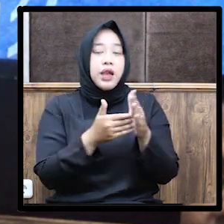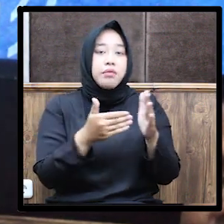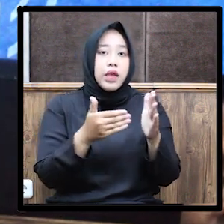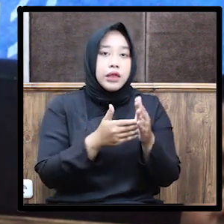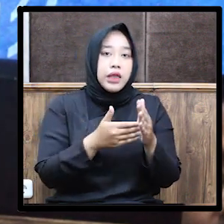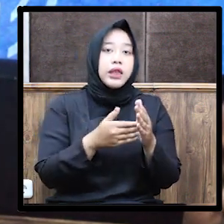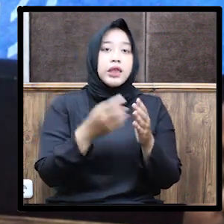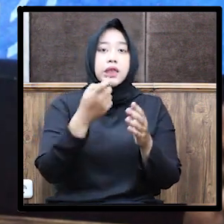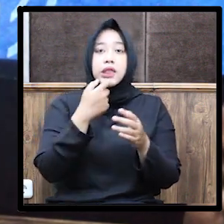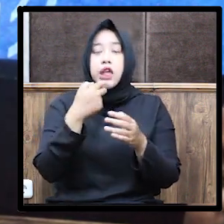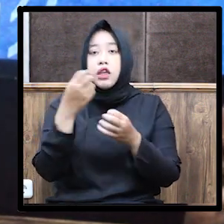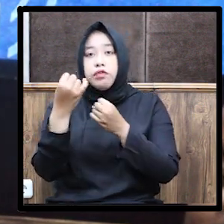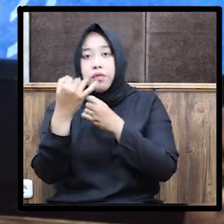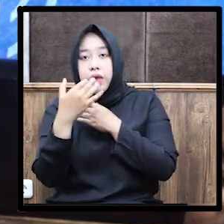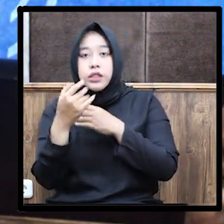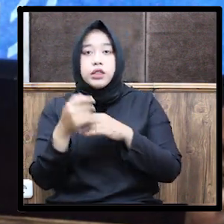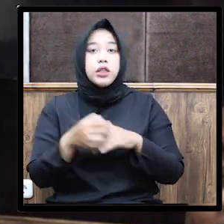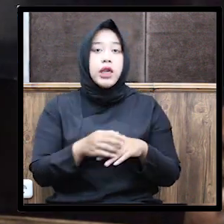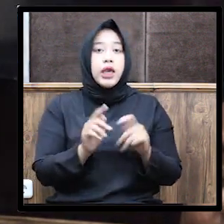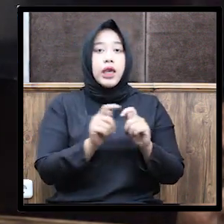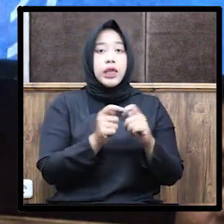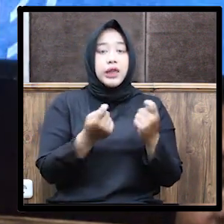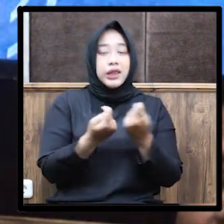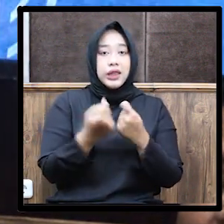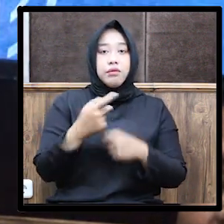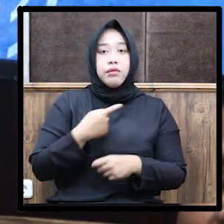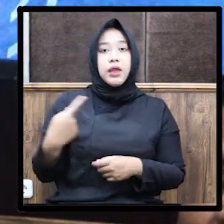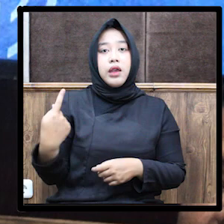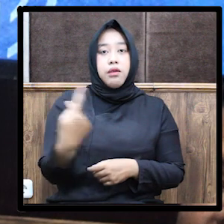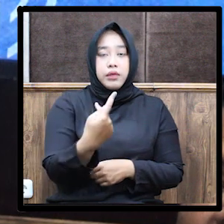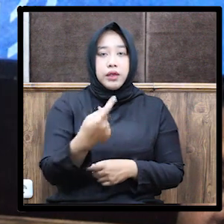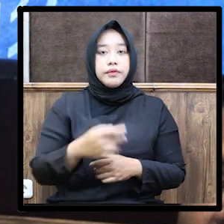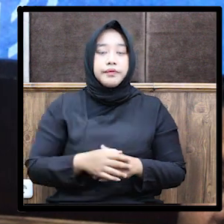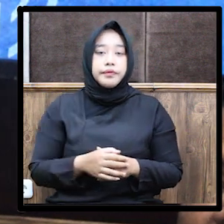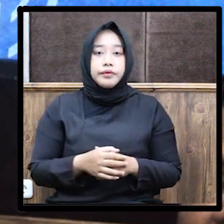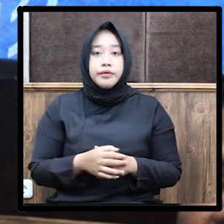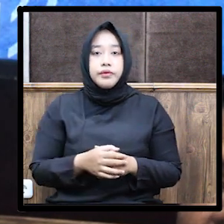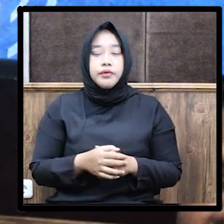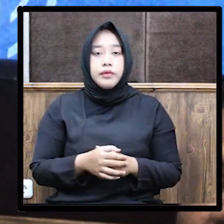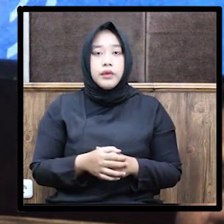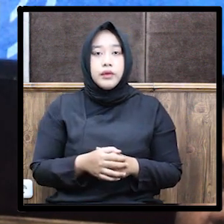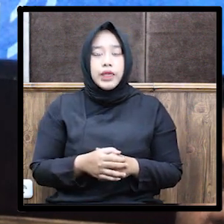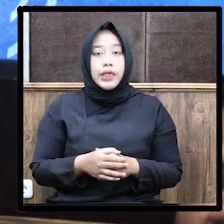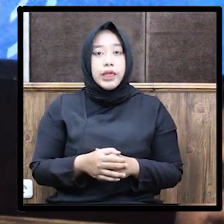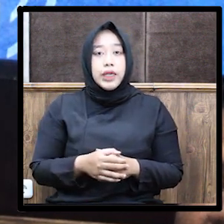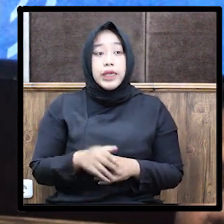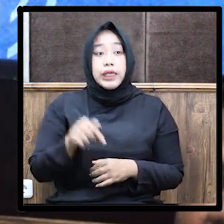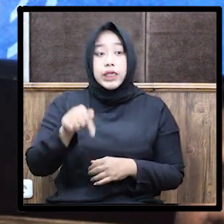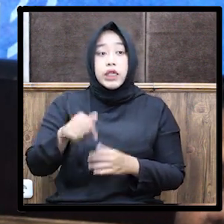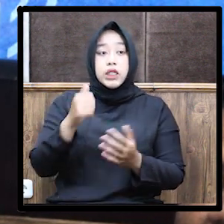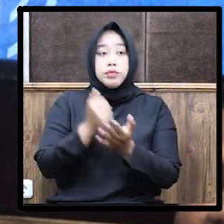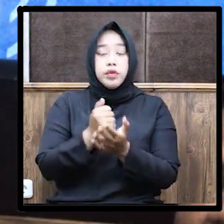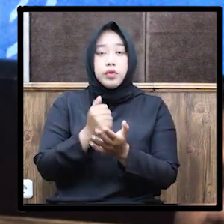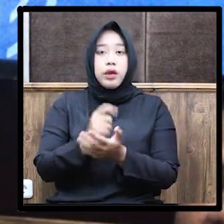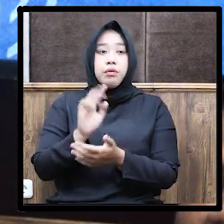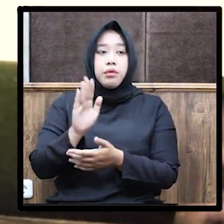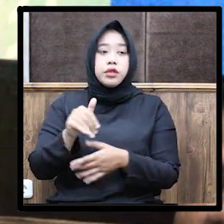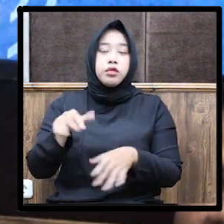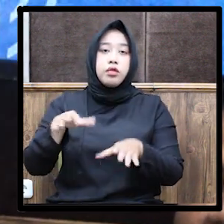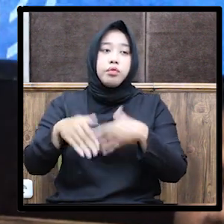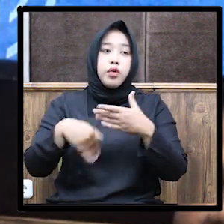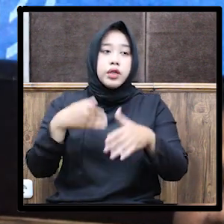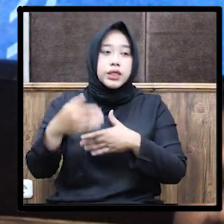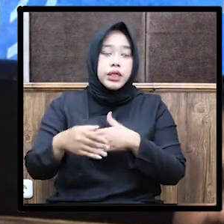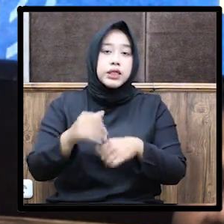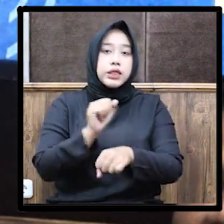harus kami akui gitu ya, karena keterbatasan soal informasi jangkauan kami gitu. Itu yang memang kemudian harus